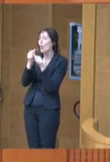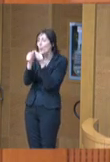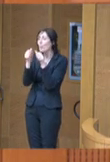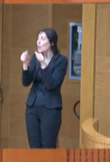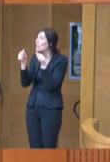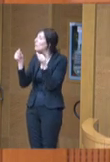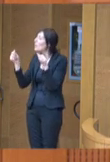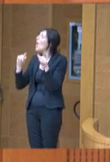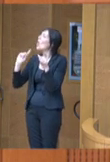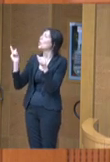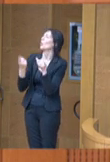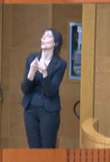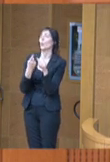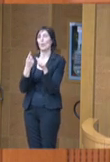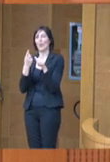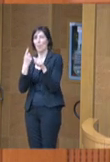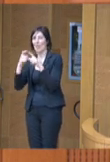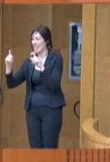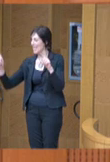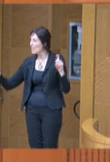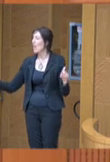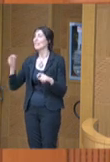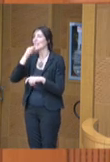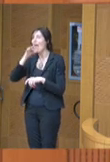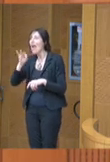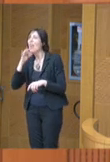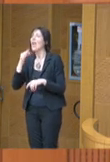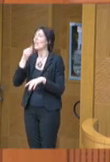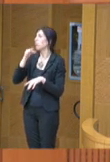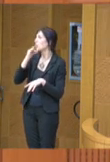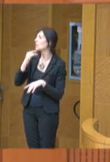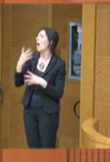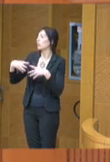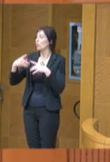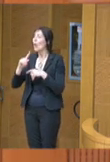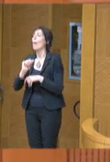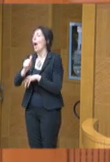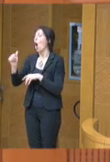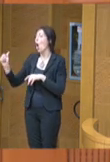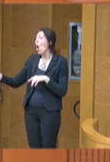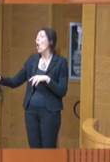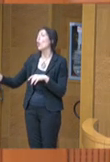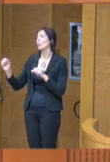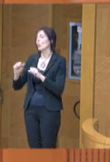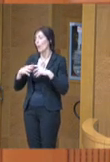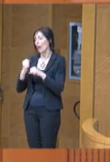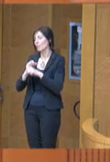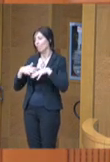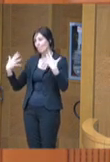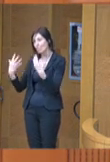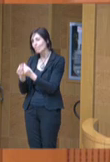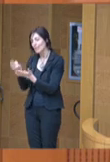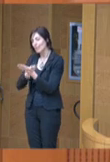mosaico, tutte diverse tra di loro per abilità, talenti, funzionalità, ma ognuno indispensabile alla realizzazione